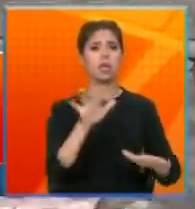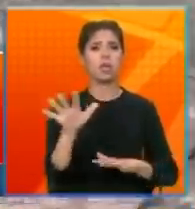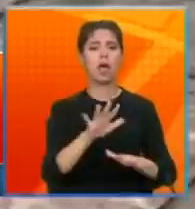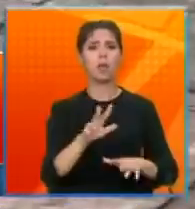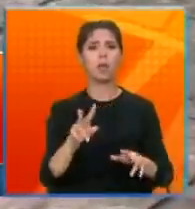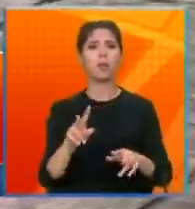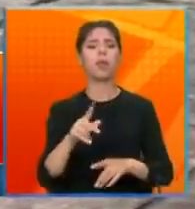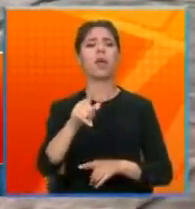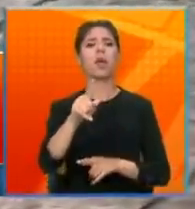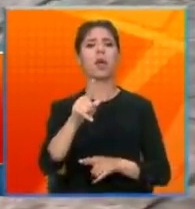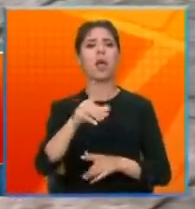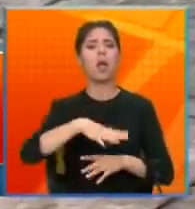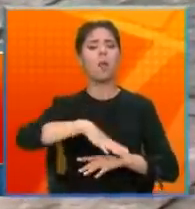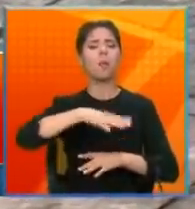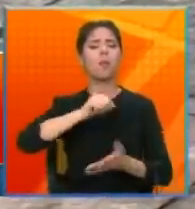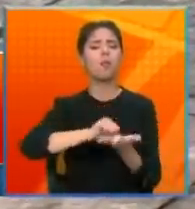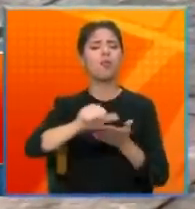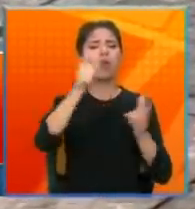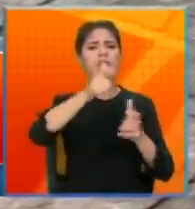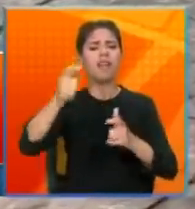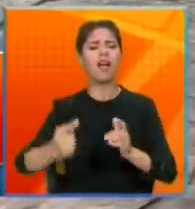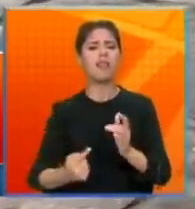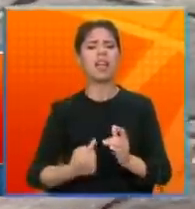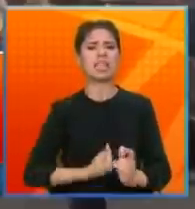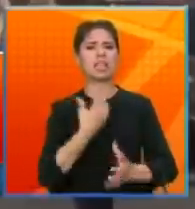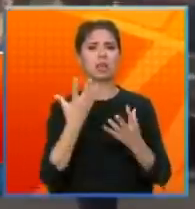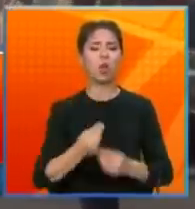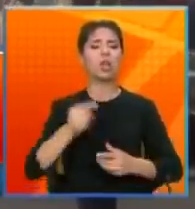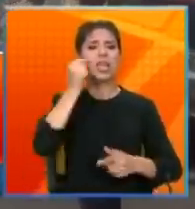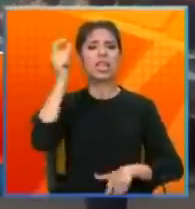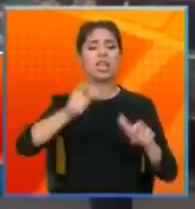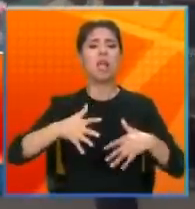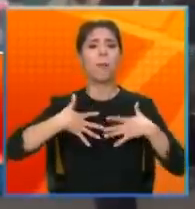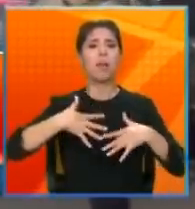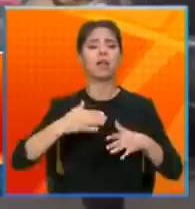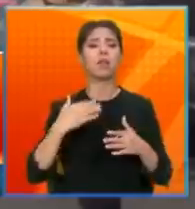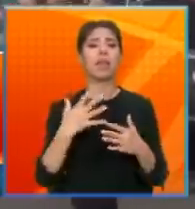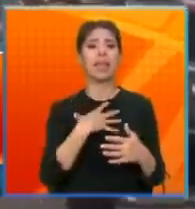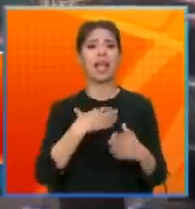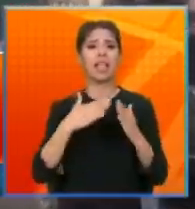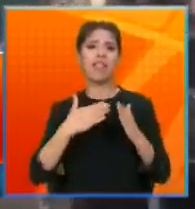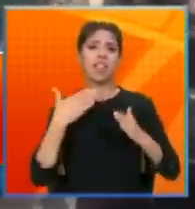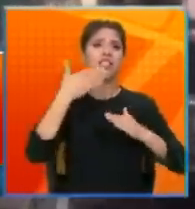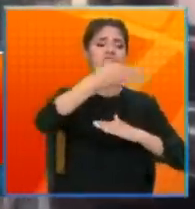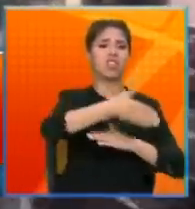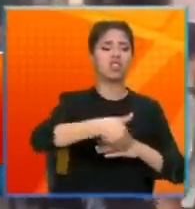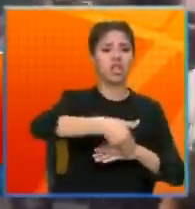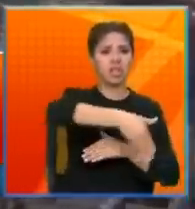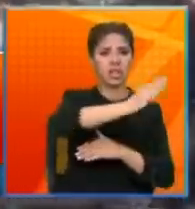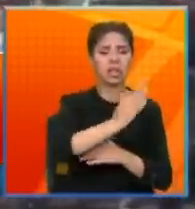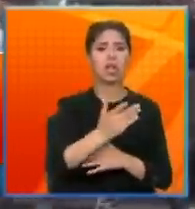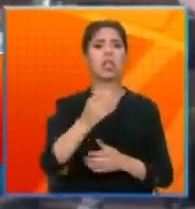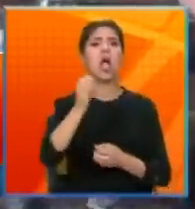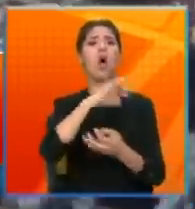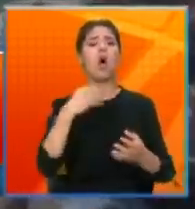Mexico City başta olmak üzere tüm büyük kentlerde de hissedildi, onu söyleyelim. İnsanlar panikle kendilerini evlerden dışarı, iş yerlerinden dışarı attı.